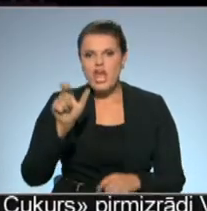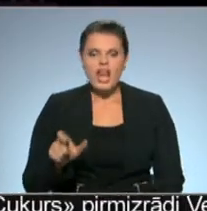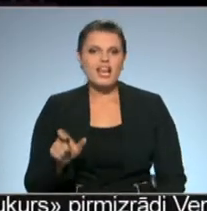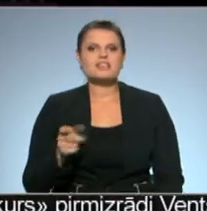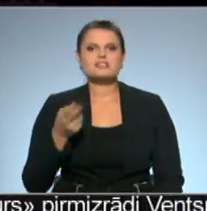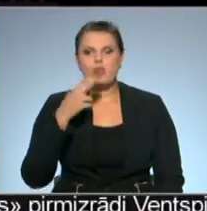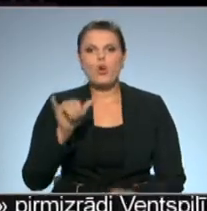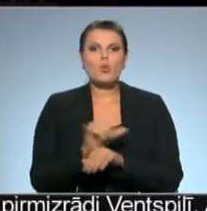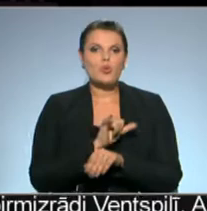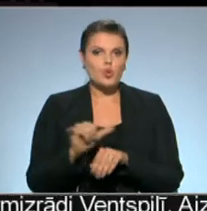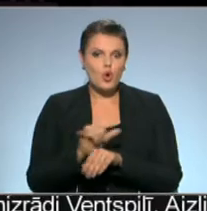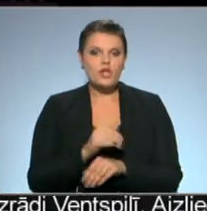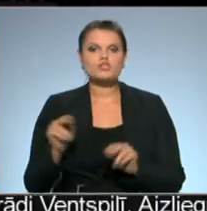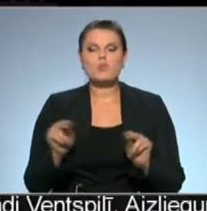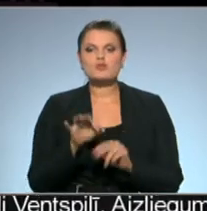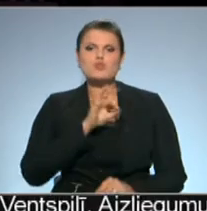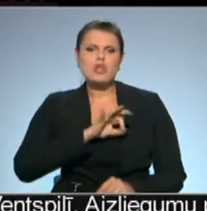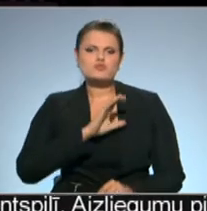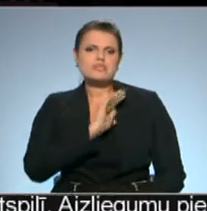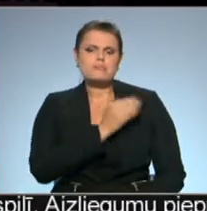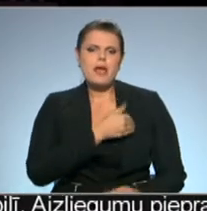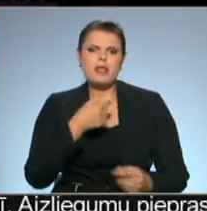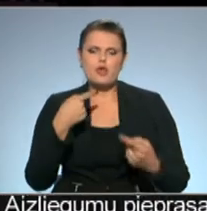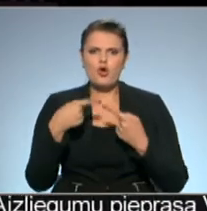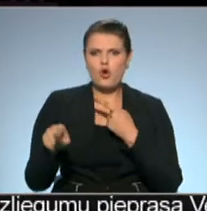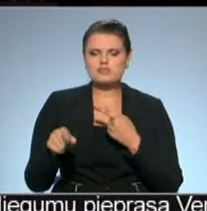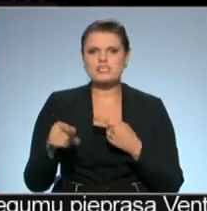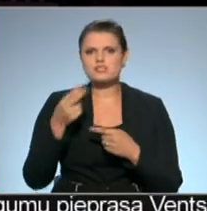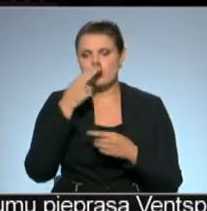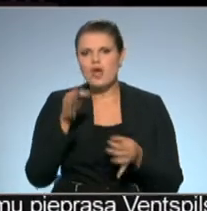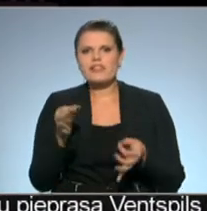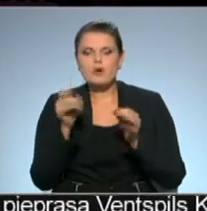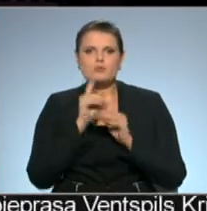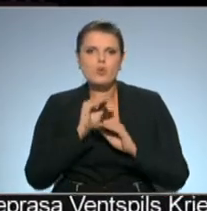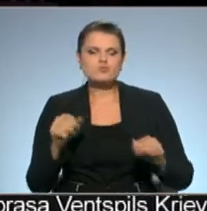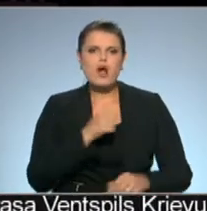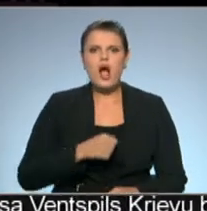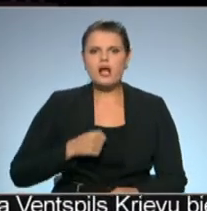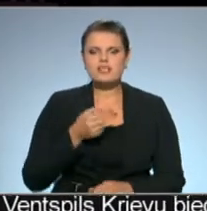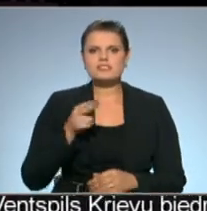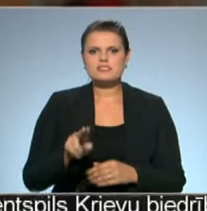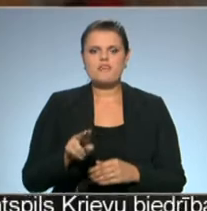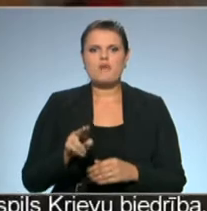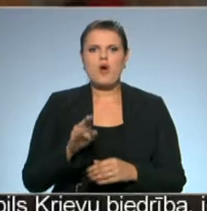Lino no Ņujorkas. Lī mūzika raksturo spēcīgu kontrastu starp trauslo vai kluso un agresīvo un robusto.